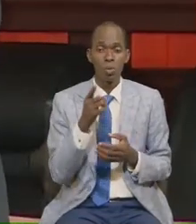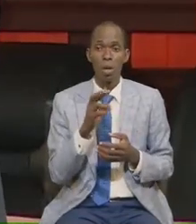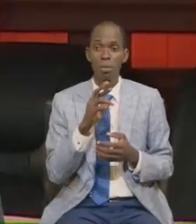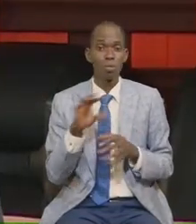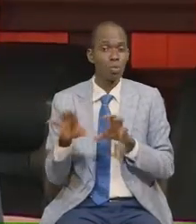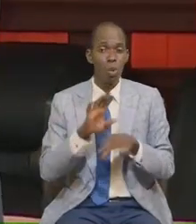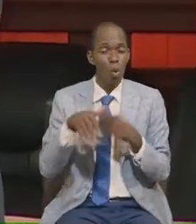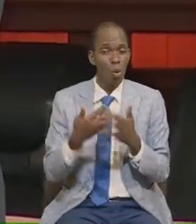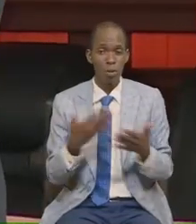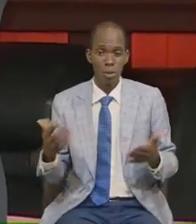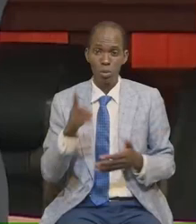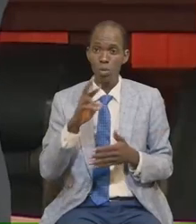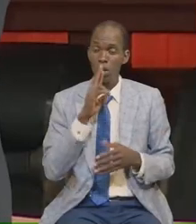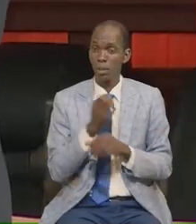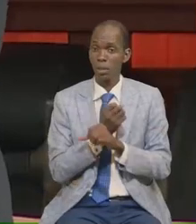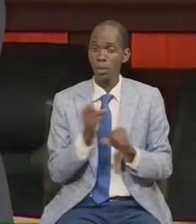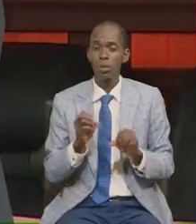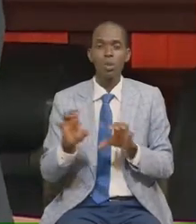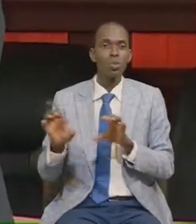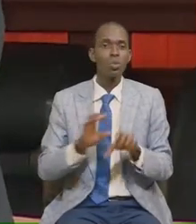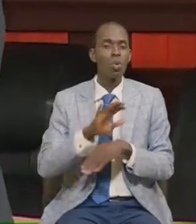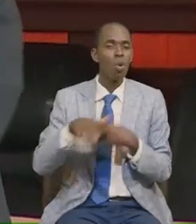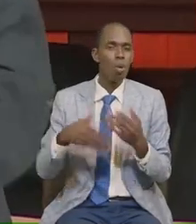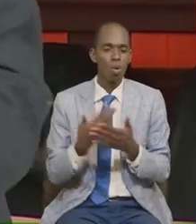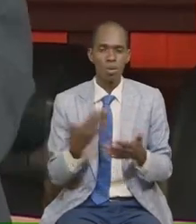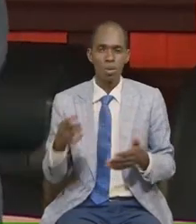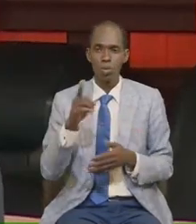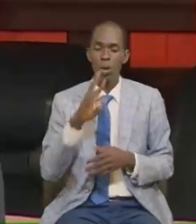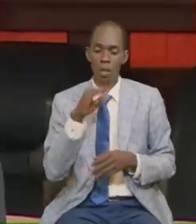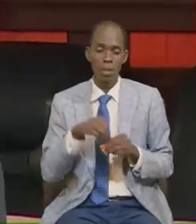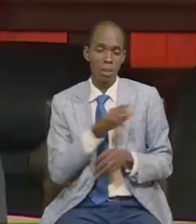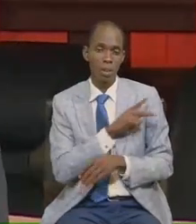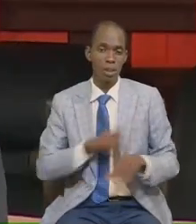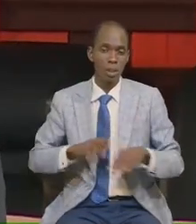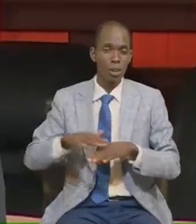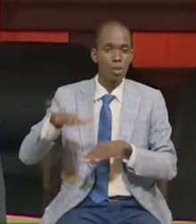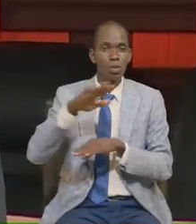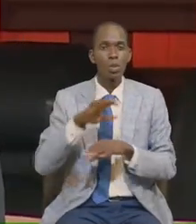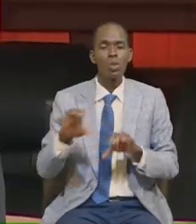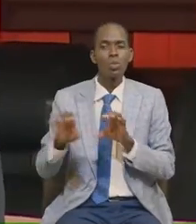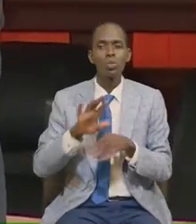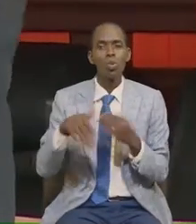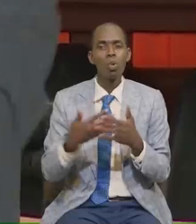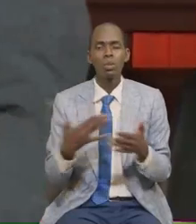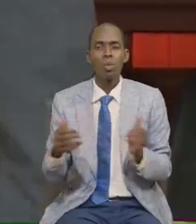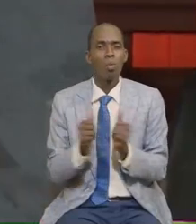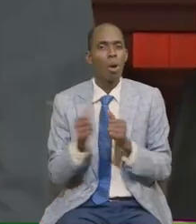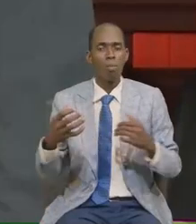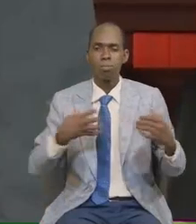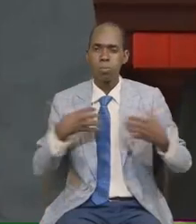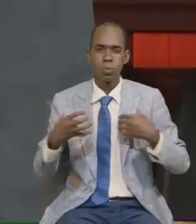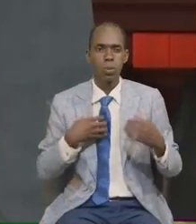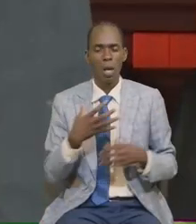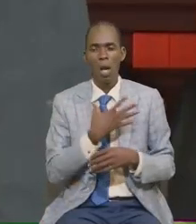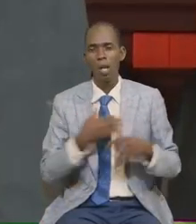tu es dans le royaume faites autre chose sans mur ni hésitation afin que